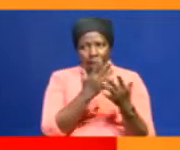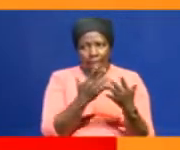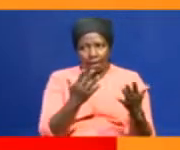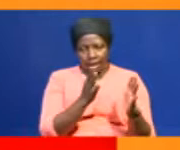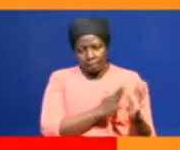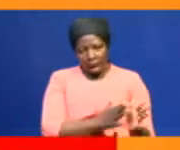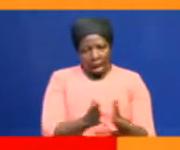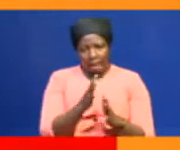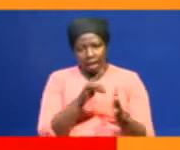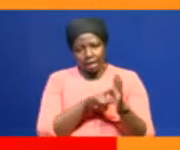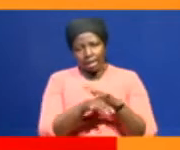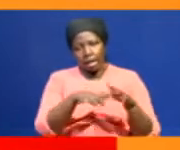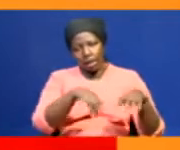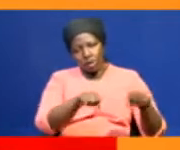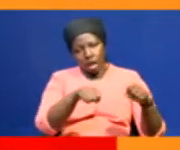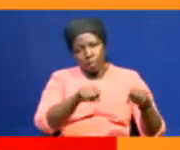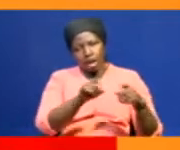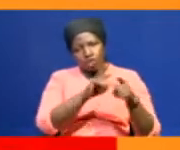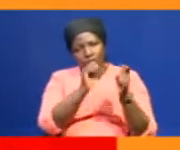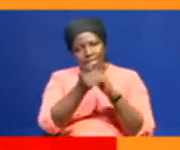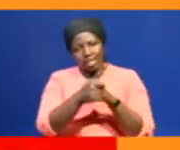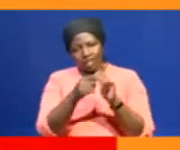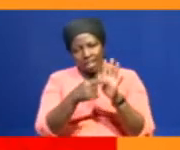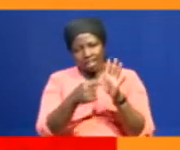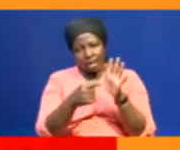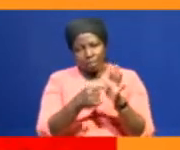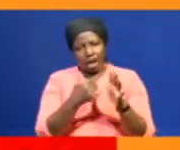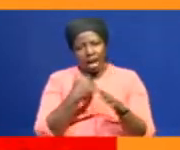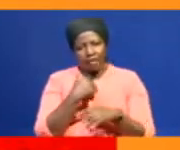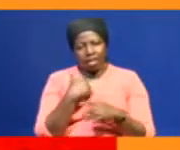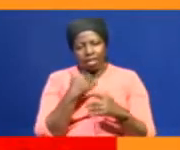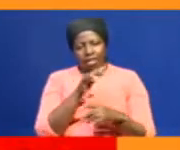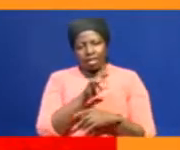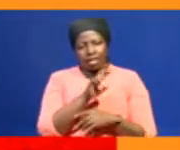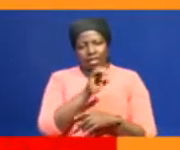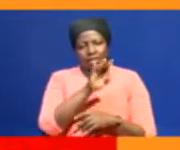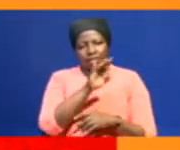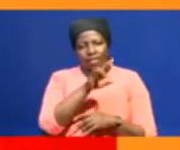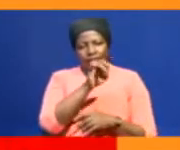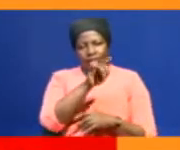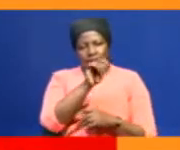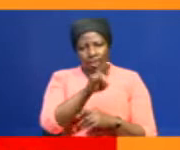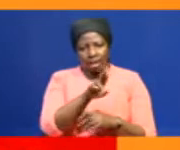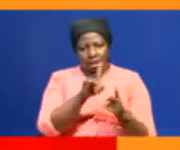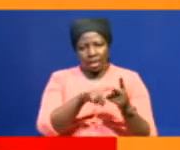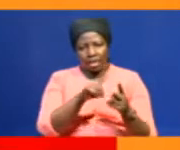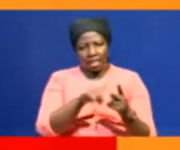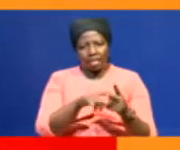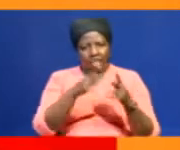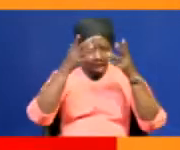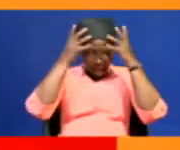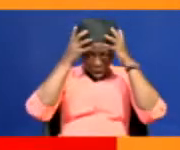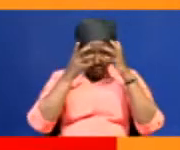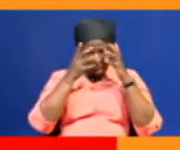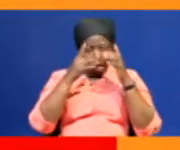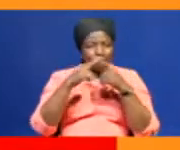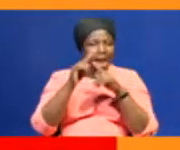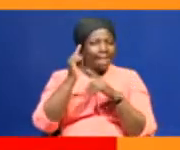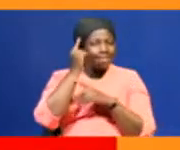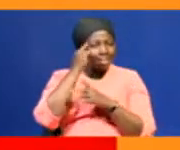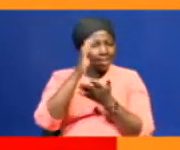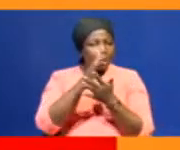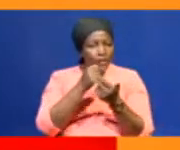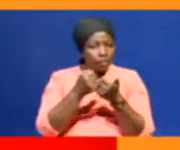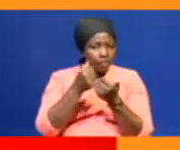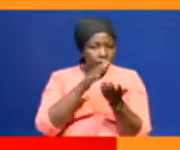katika bodaboda ukapungua, kama vile kuvalia reflector kwa mteja ama ile helmet. Lakini nadhani pia miongoni mwa mapendekezo ambayo ilikuwepo baada